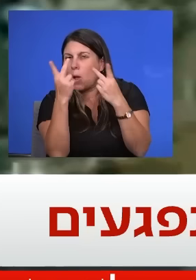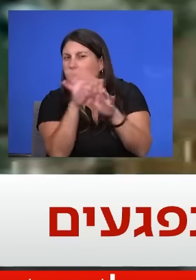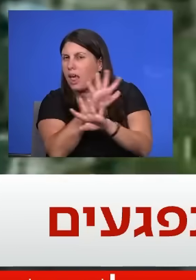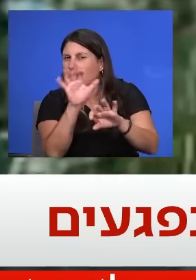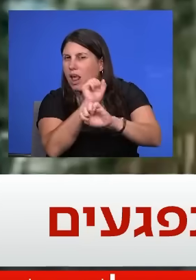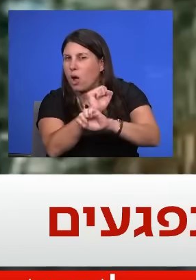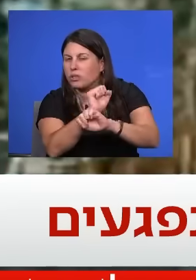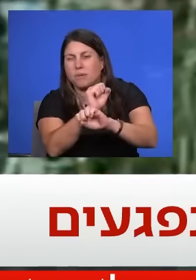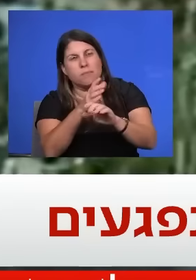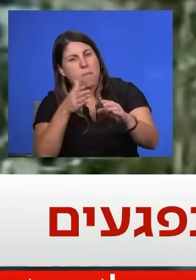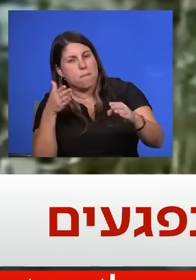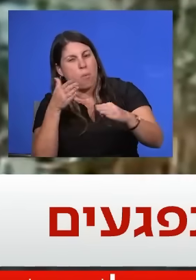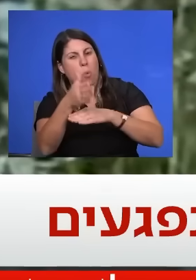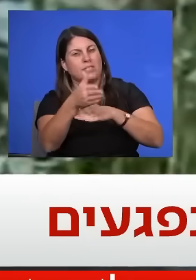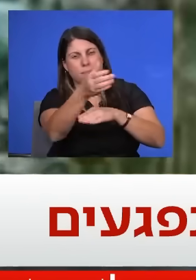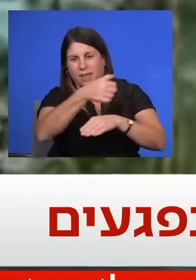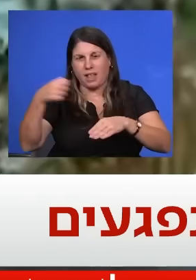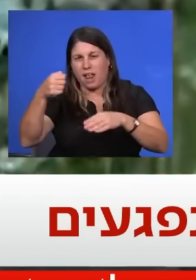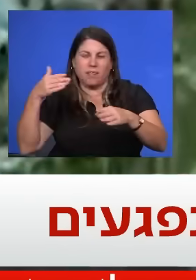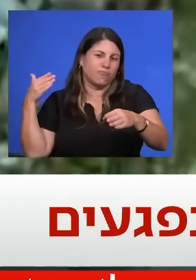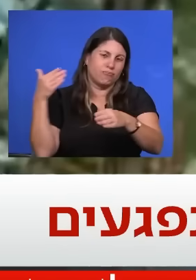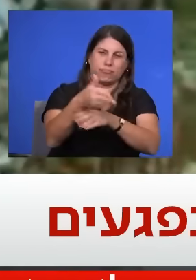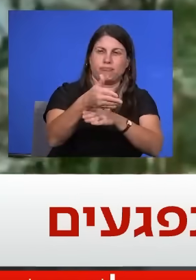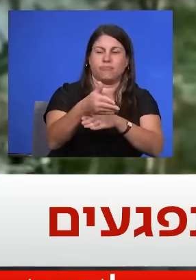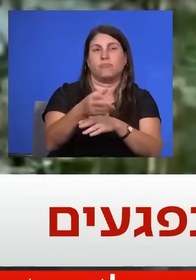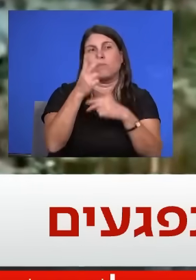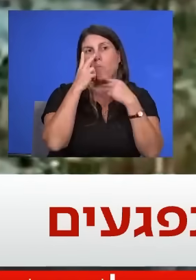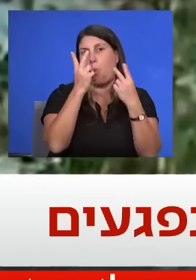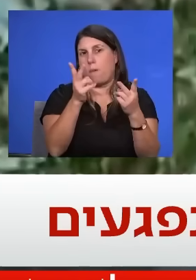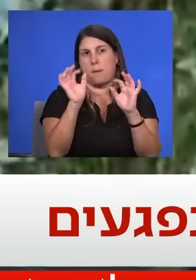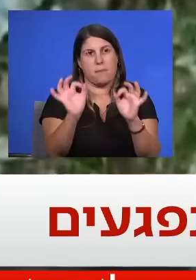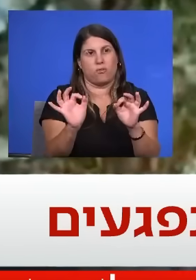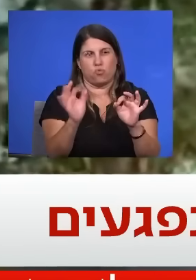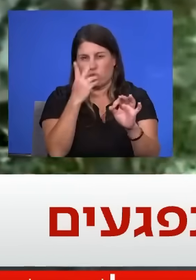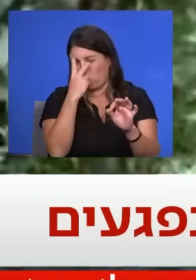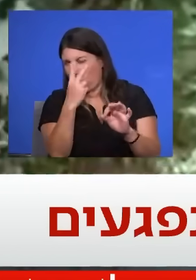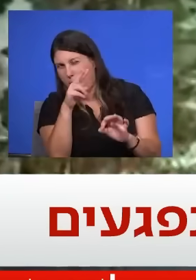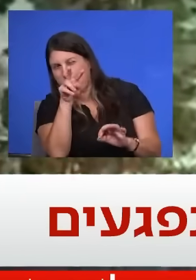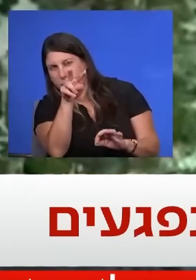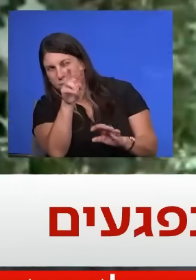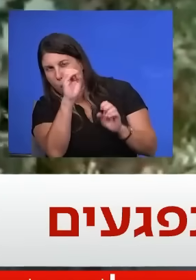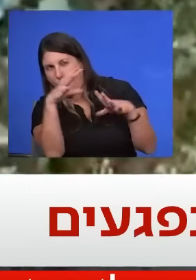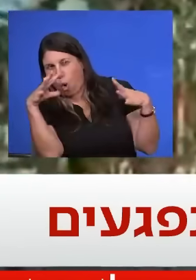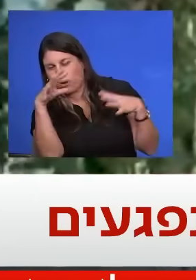הדירות, את דלתות הדירות. אנחנו רואים ממש את ההבזקים האלה של האור שדיברת עליהם קודם.